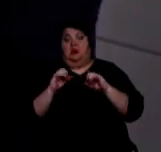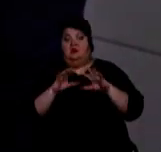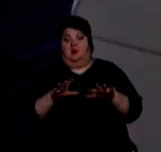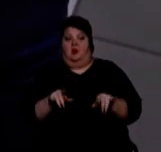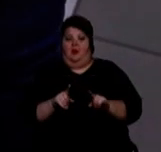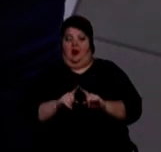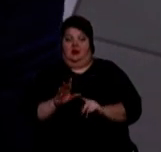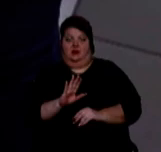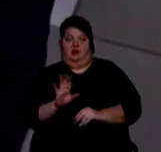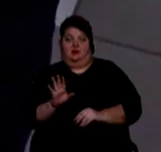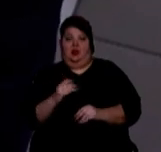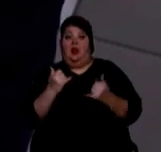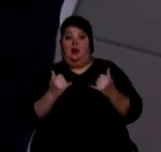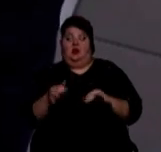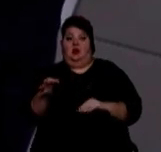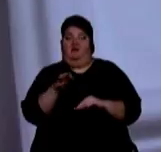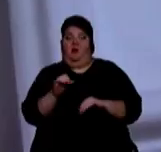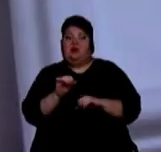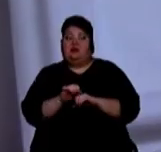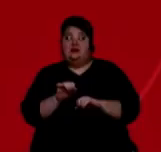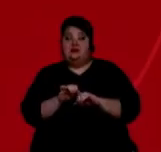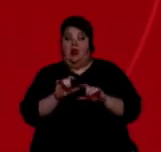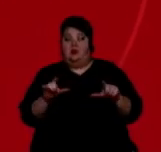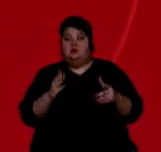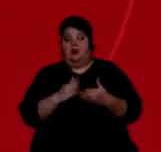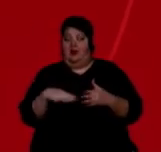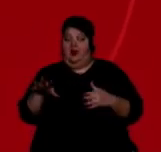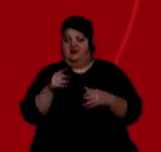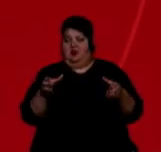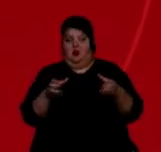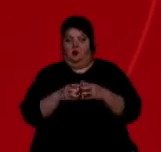ні. Нині в обласній станції є всі групи крові.